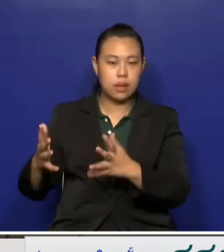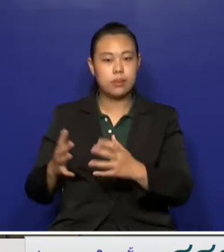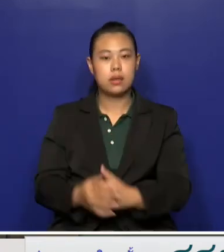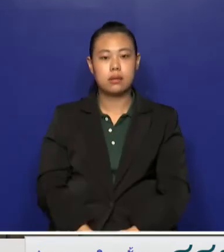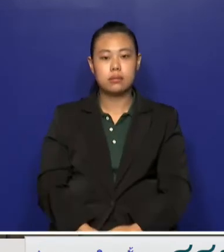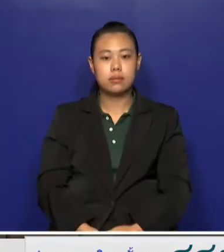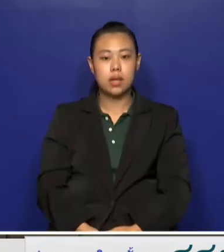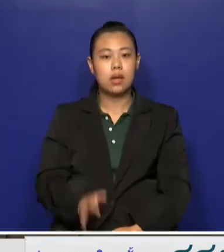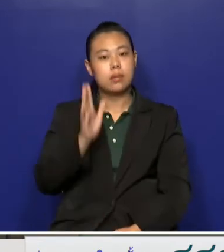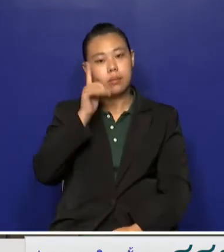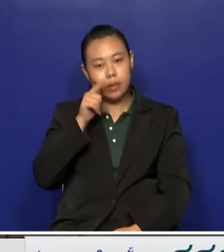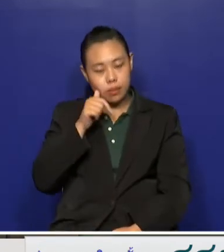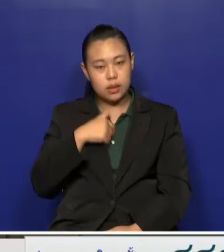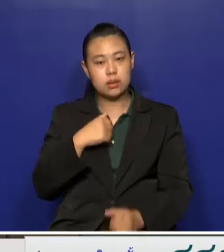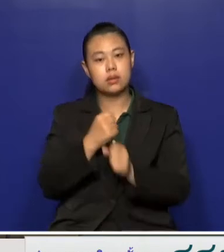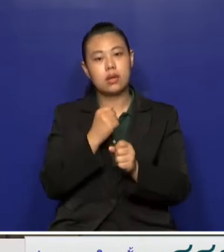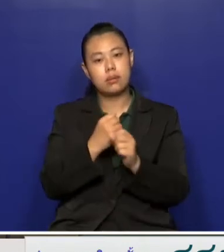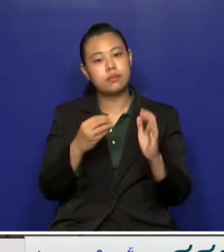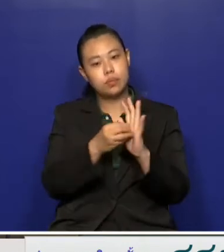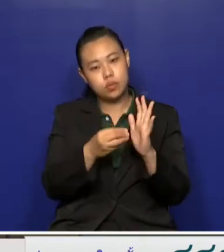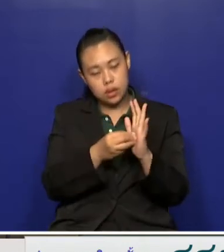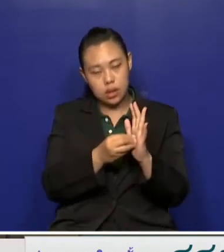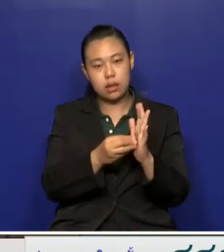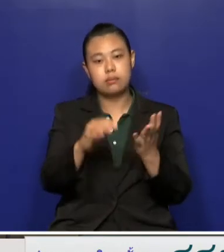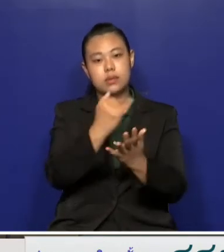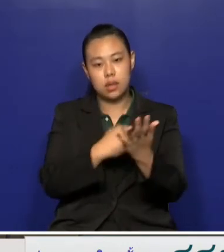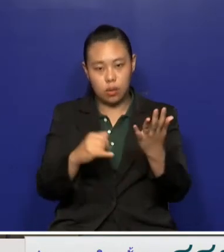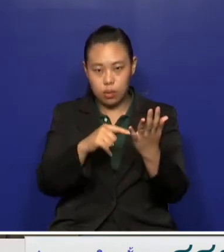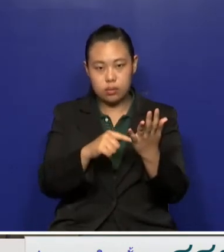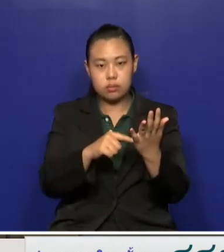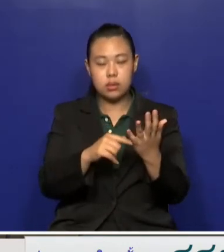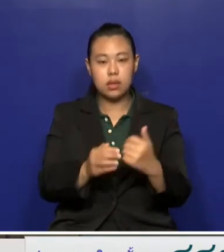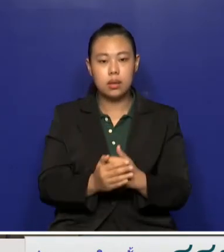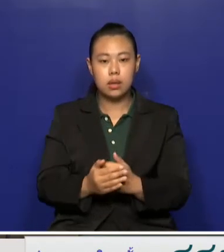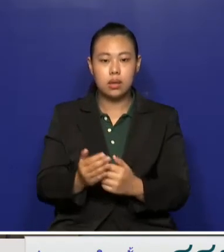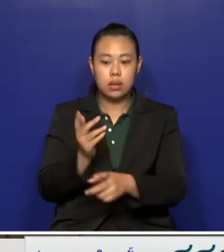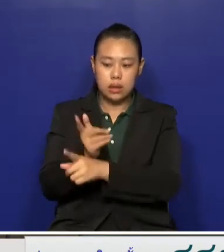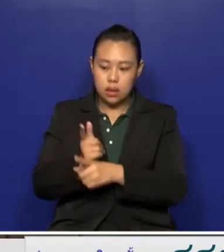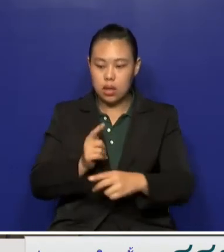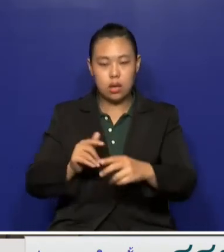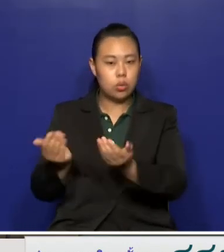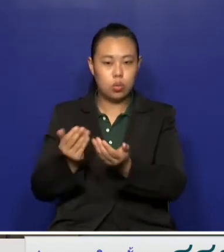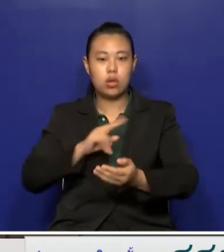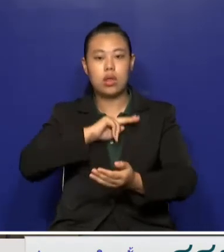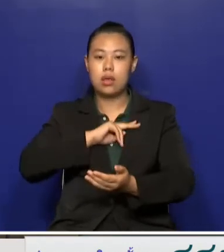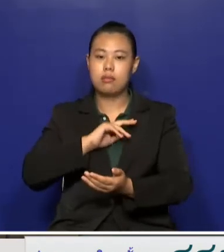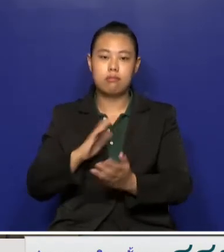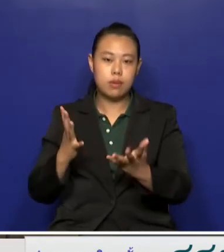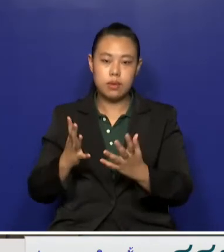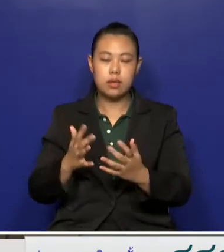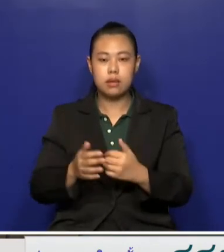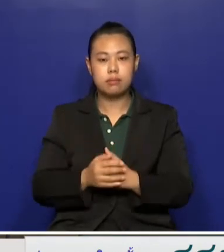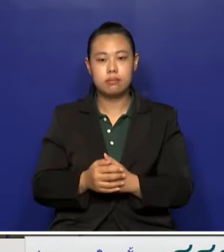แม้พ่อแม่เขาจะมาทำงานต่างจังหวัดก็ตามแต่ประเทศไทยน่าเสียดายครับที่เ